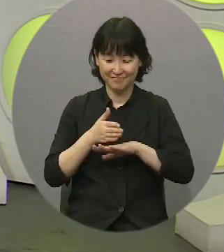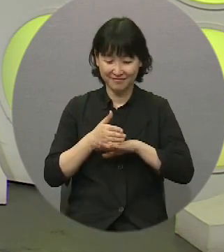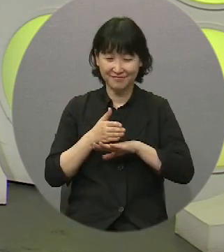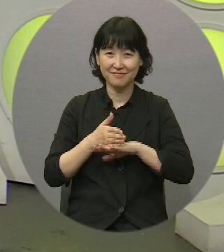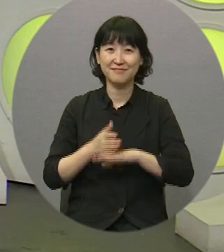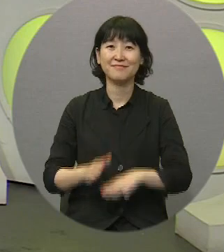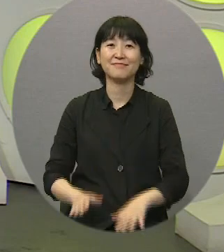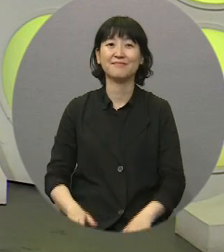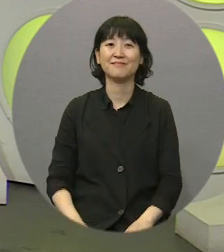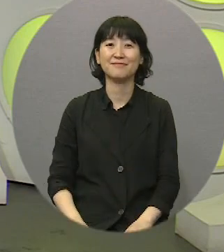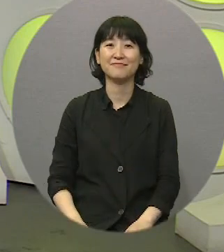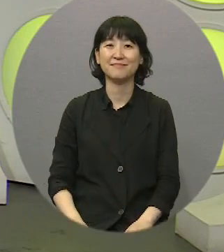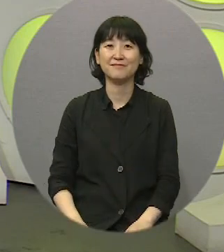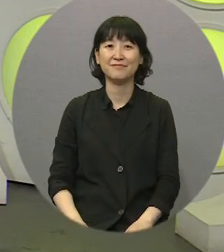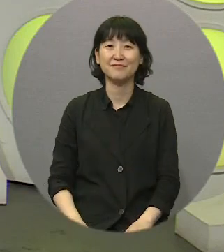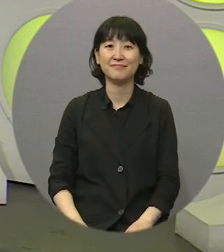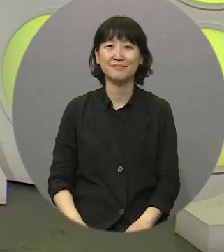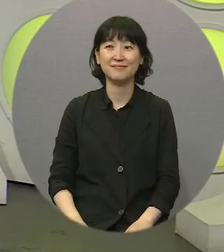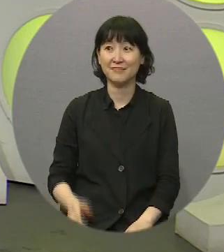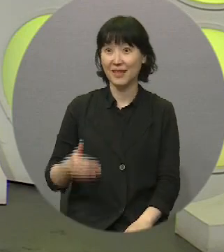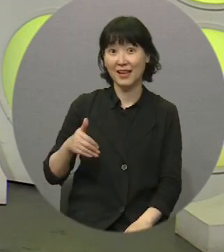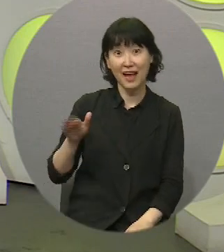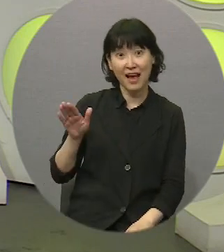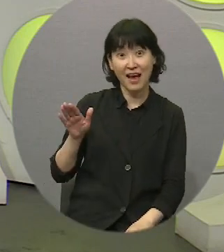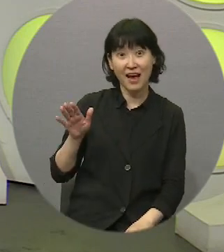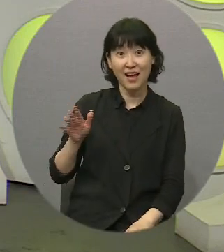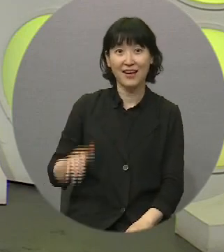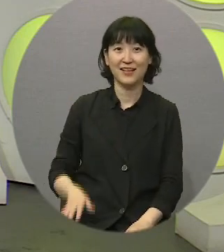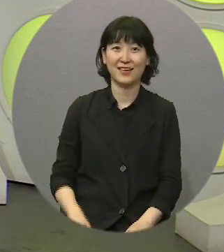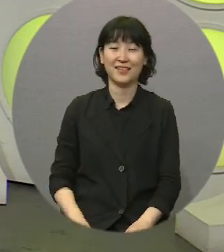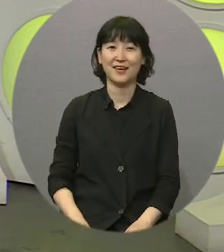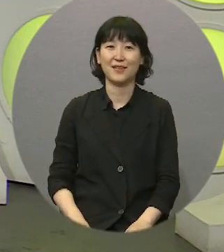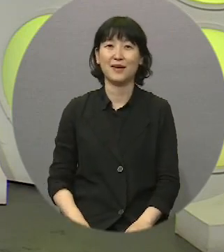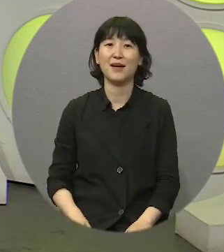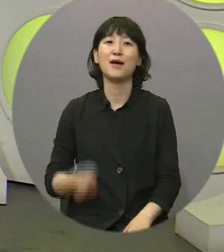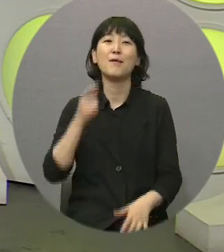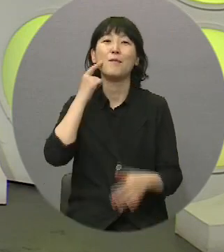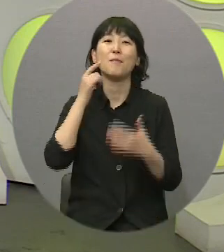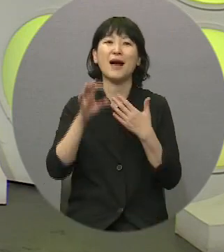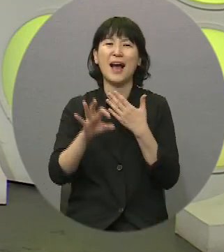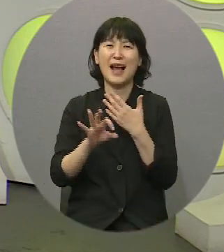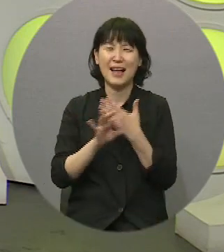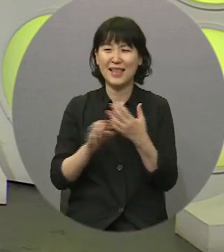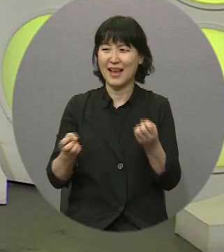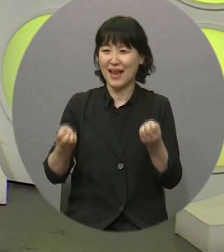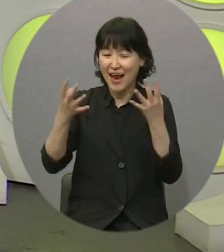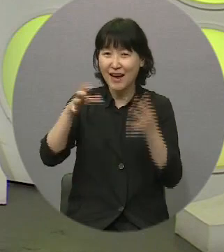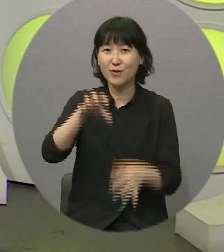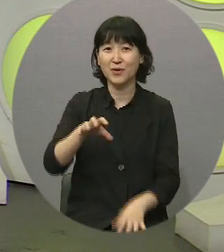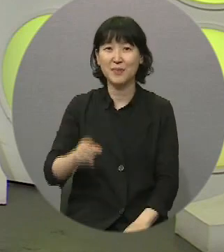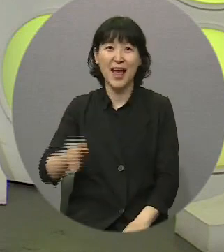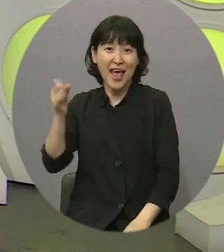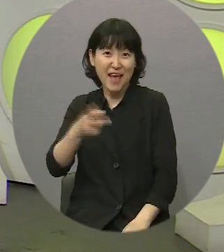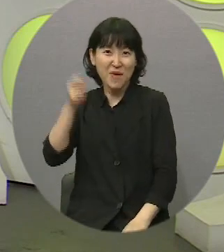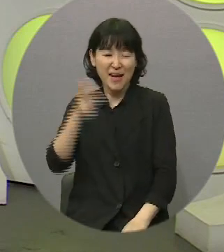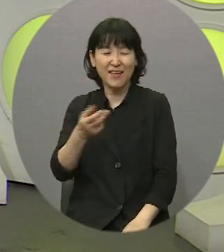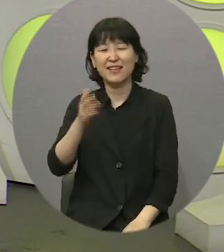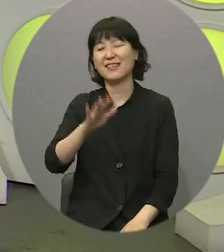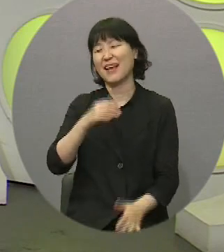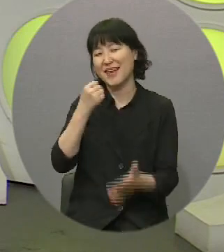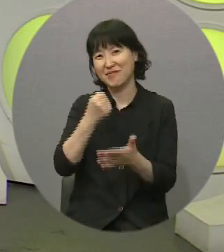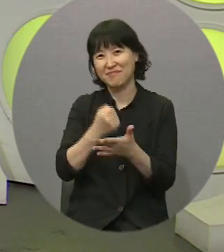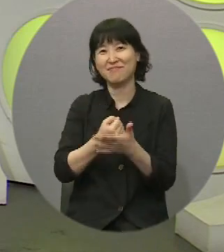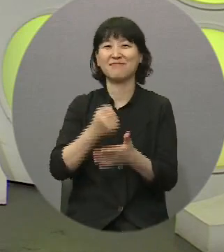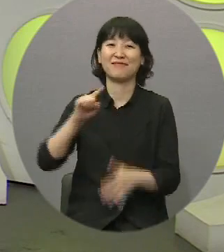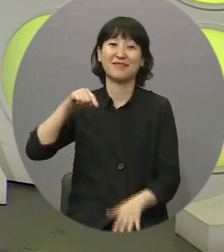네. 네. 저 그냥 갈까 이제? 우리 김지민 씨 여기가 네. 행사장이었으면 앵콜 나왔는데요. 네. 네, 가면 되는 거죠? 네, 네. 네.